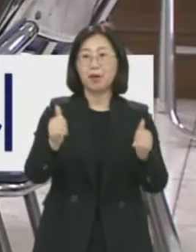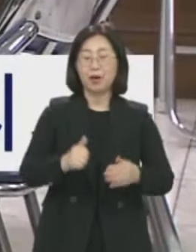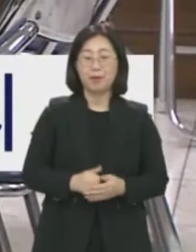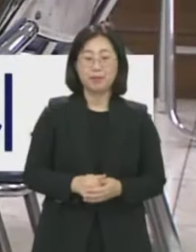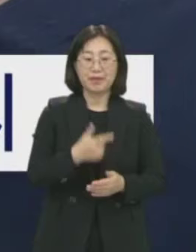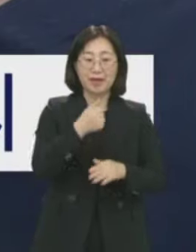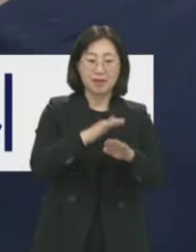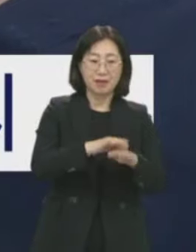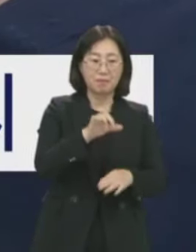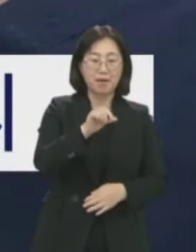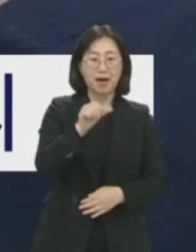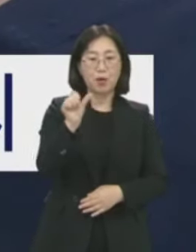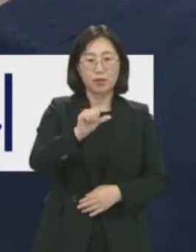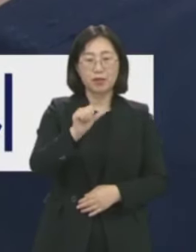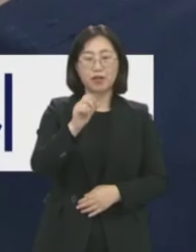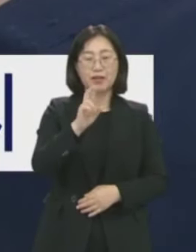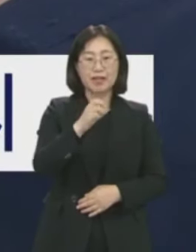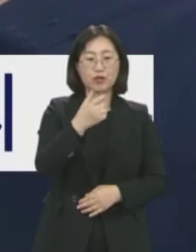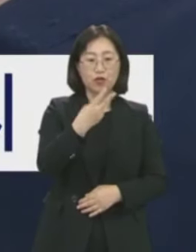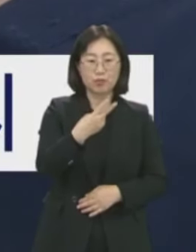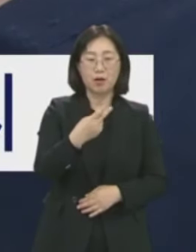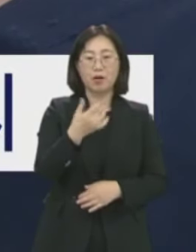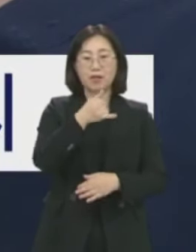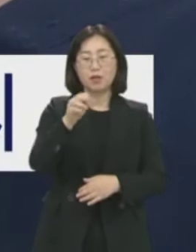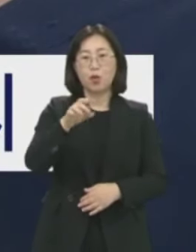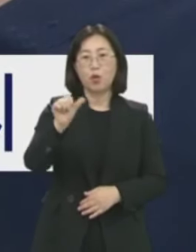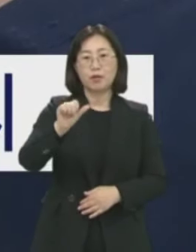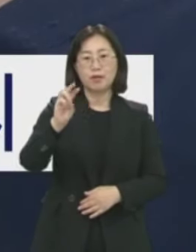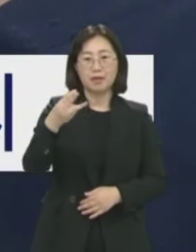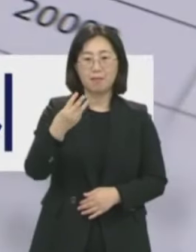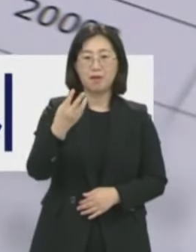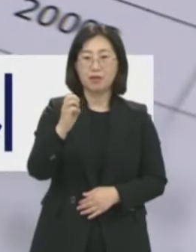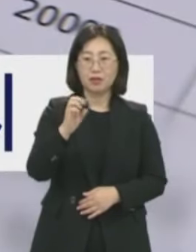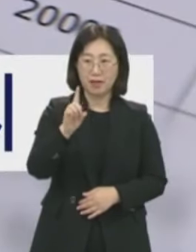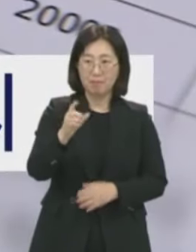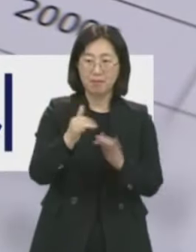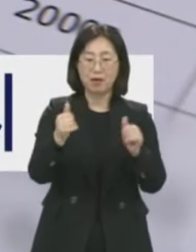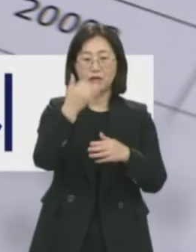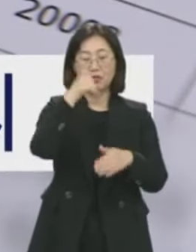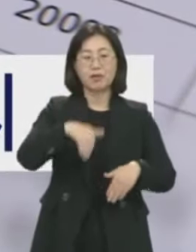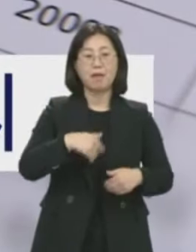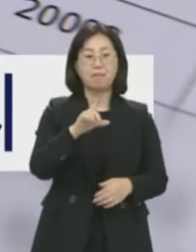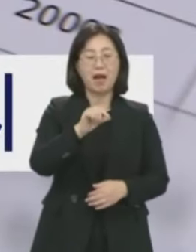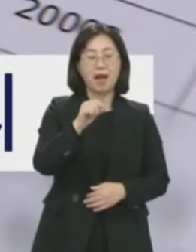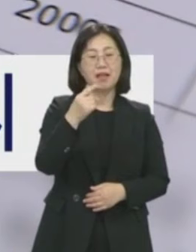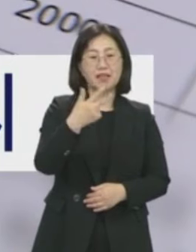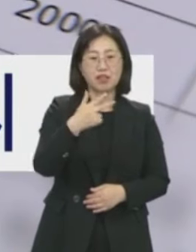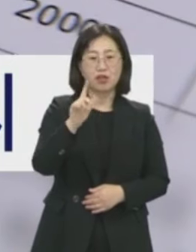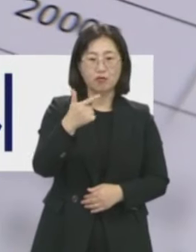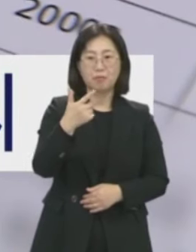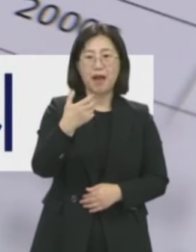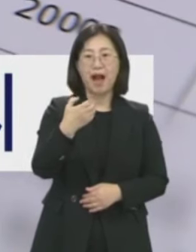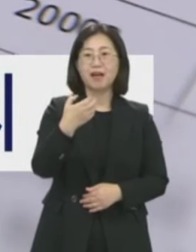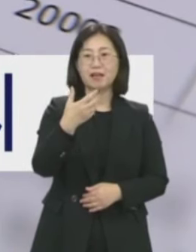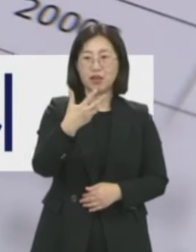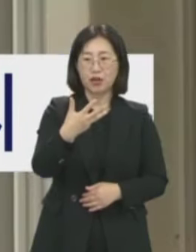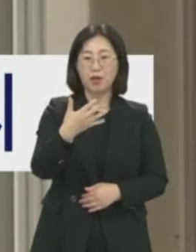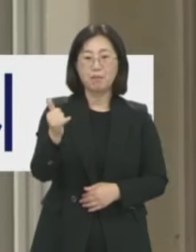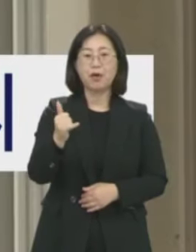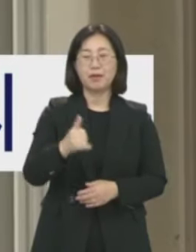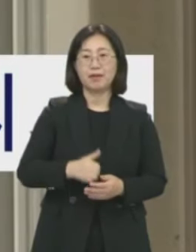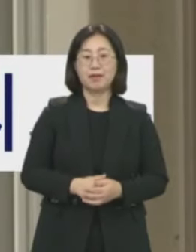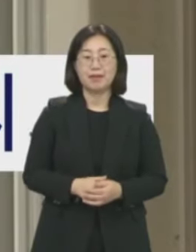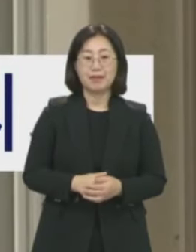대전은 15,462명, 세종은 5,331명, 충남은 17,697명이 각각